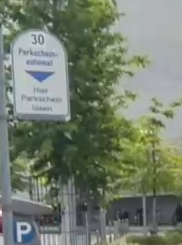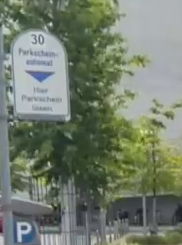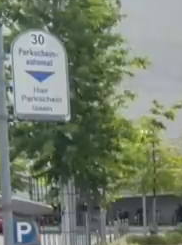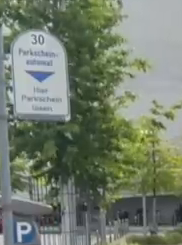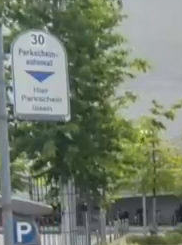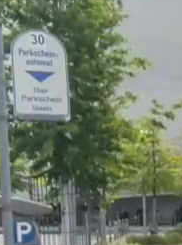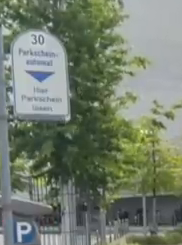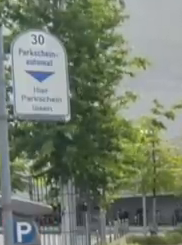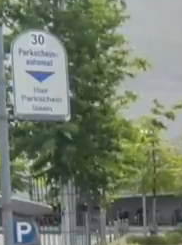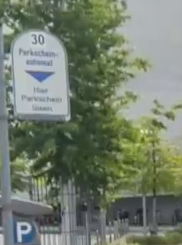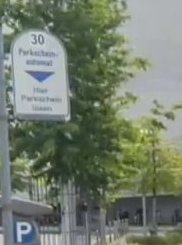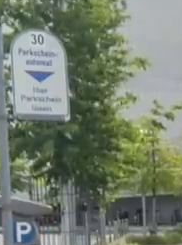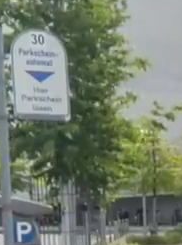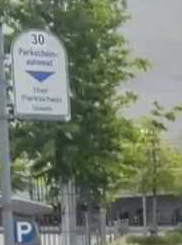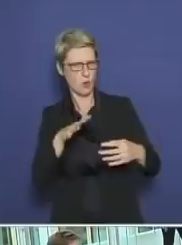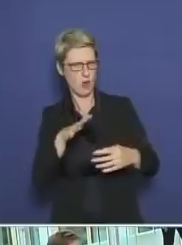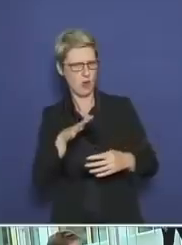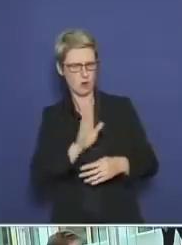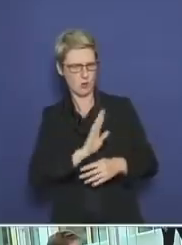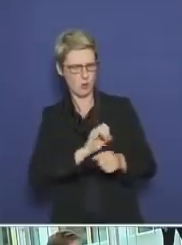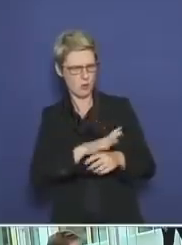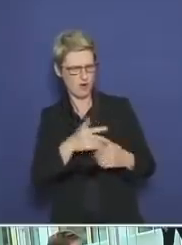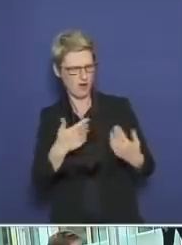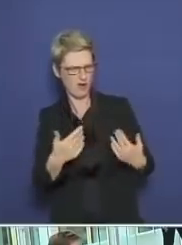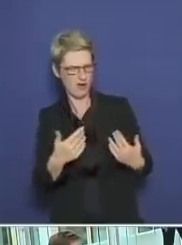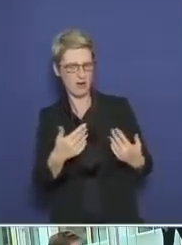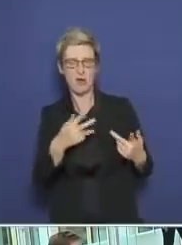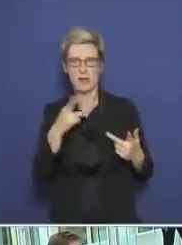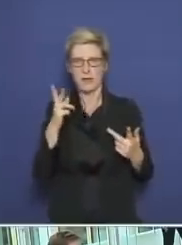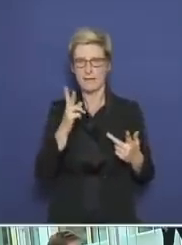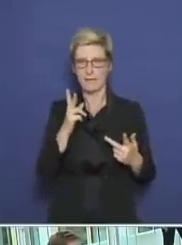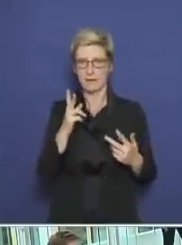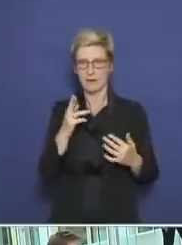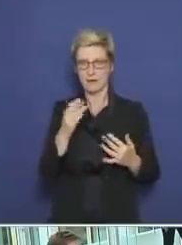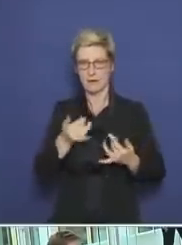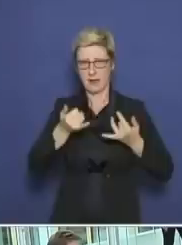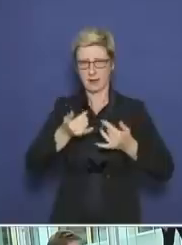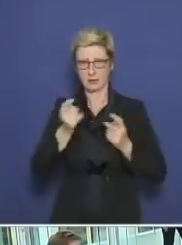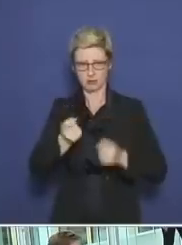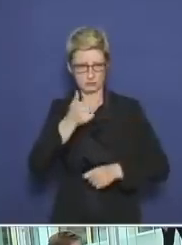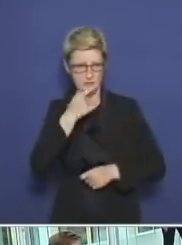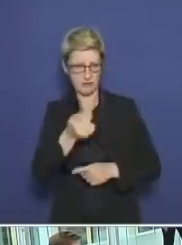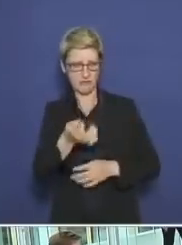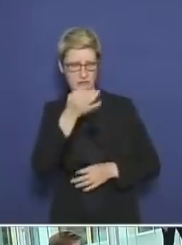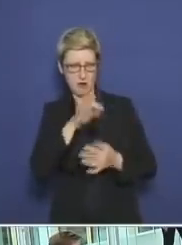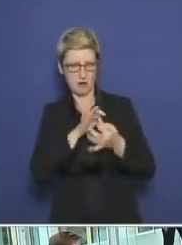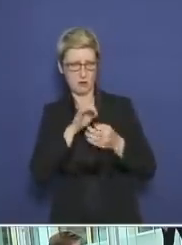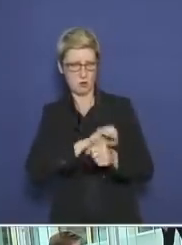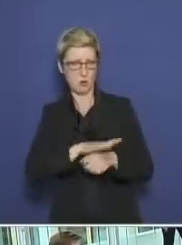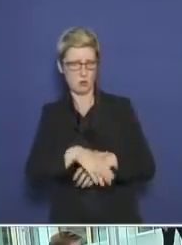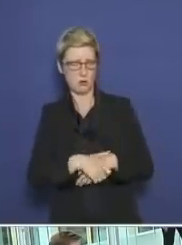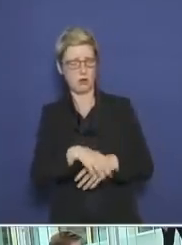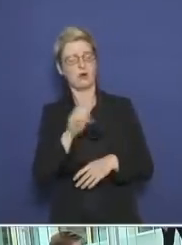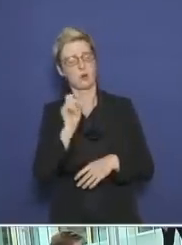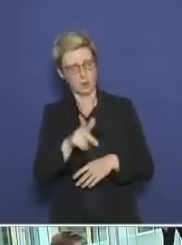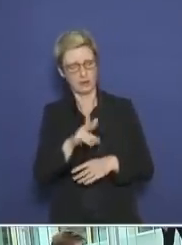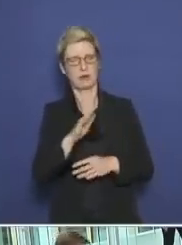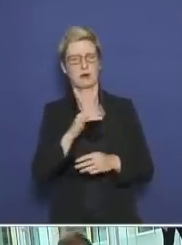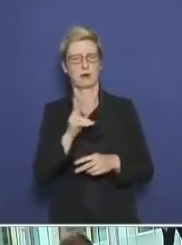nicht gestattet. Schauen Sie sich die Szene an. Herr Reitschuster, wollten Sie zu Corona fragen? Ja, Gut, dann ziehen wir das